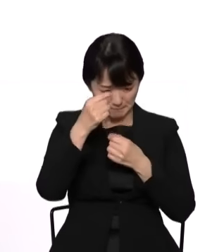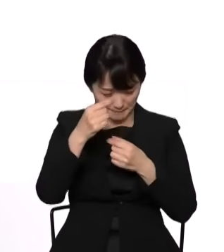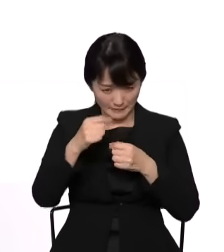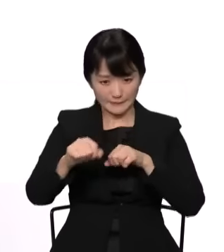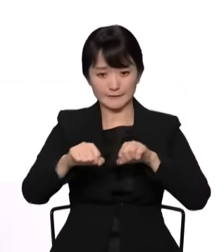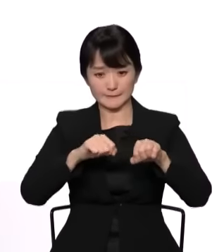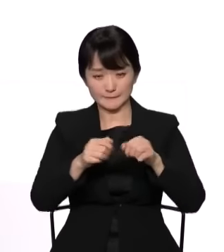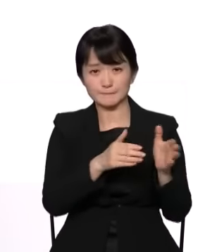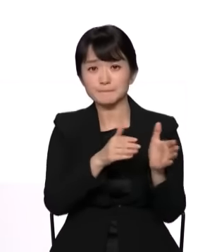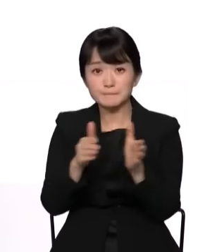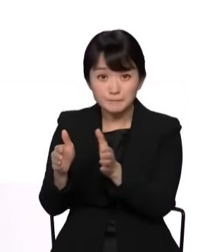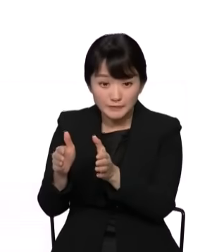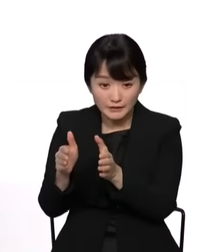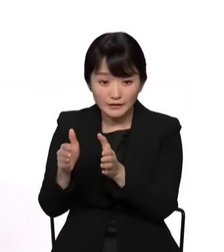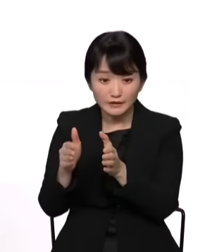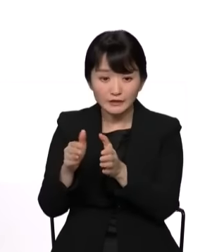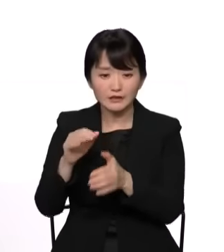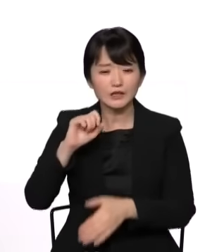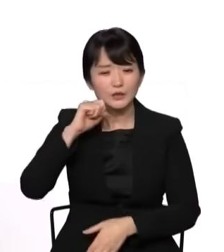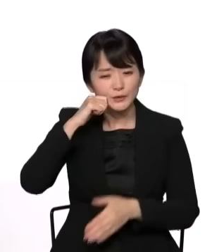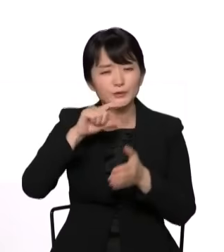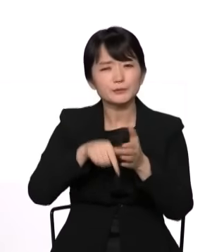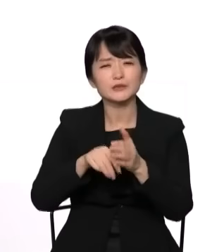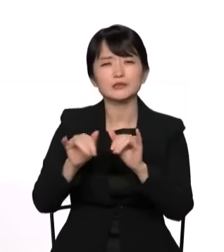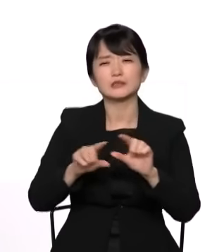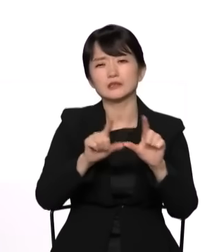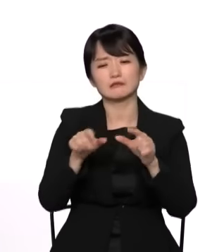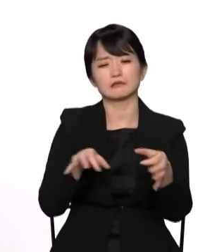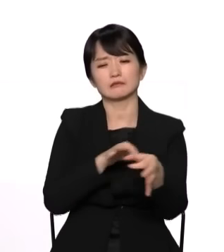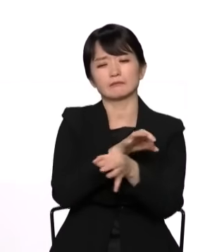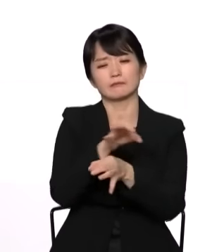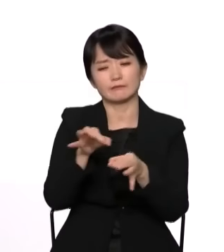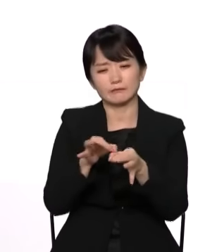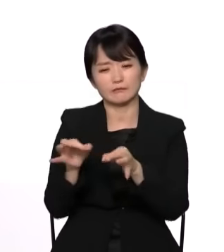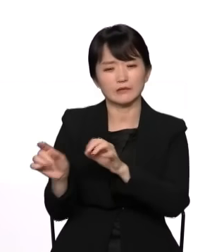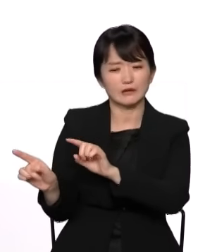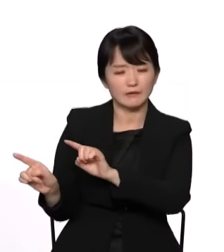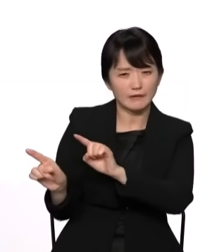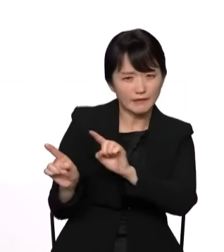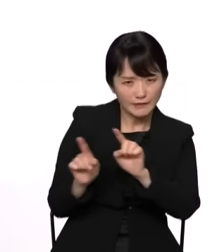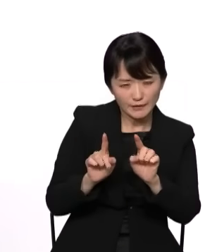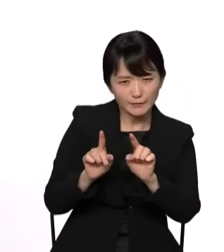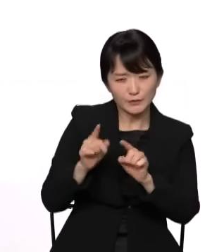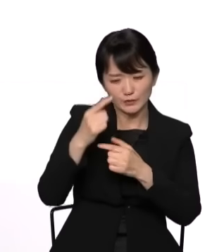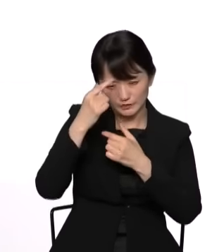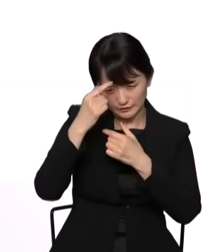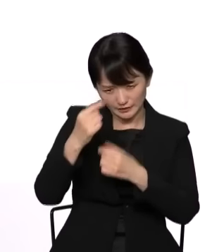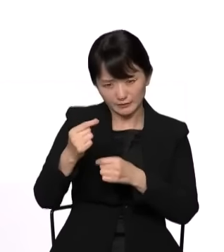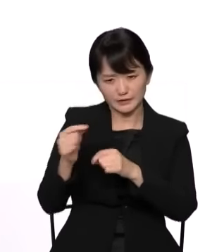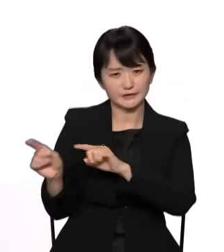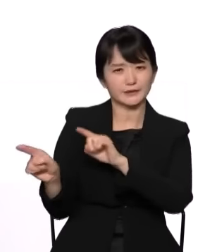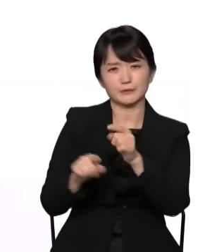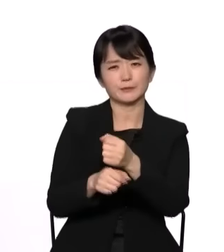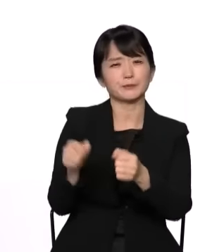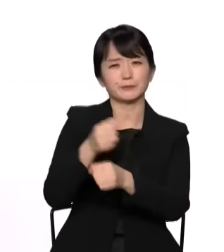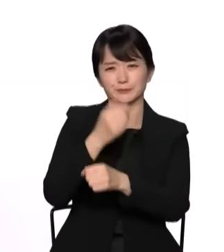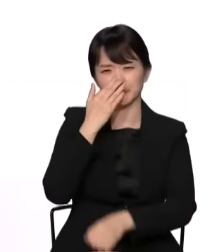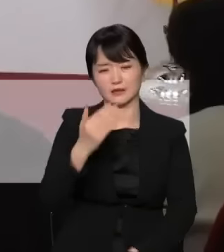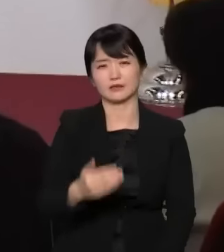집행을 준비해야만 어려운 시기 민생 경제를 적기에 회복시킬 수